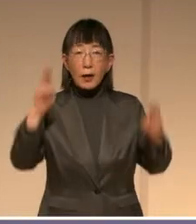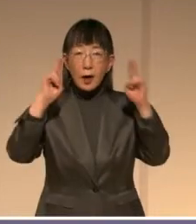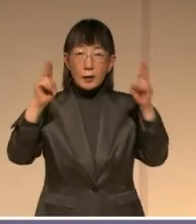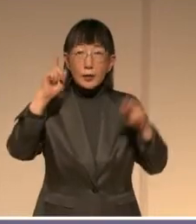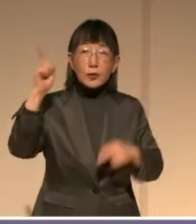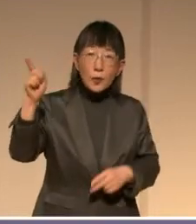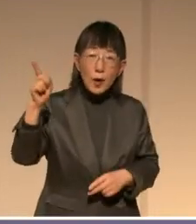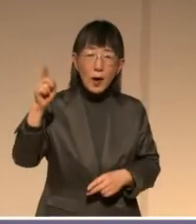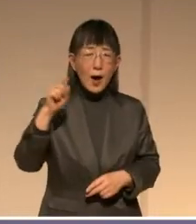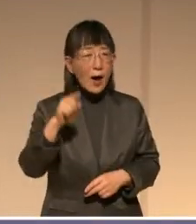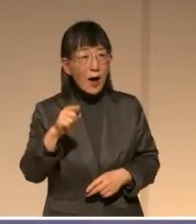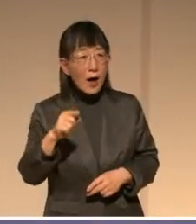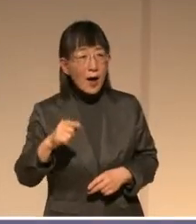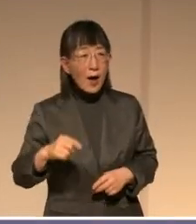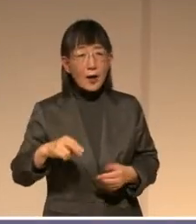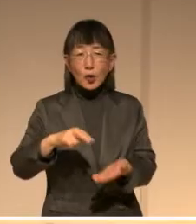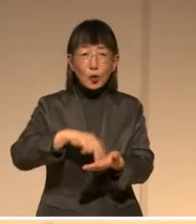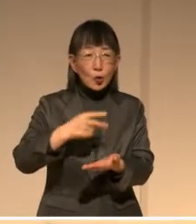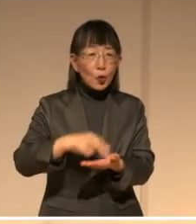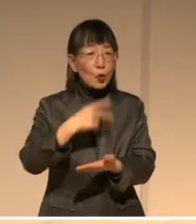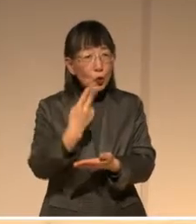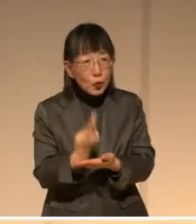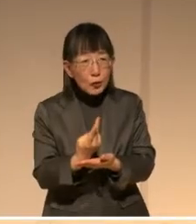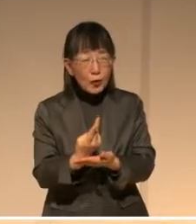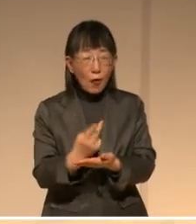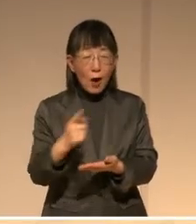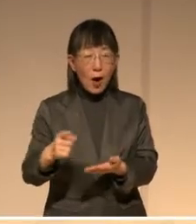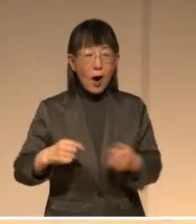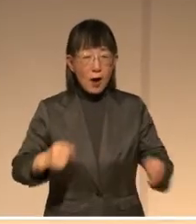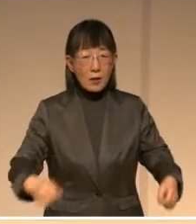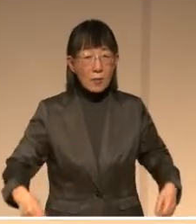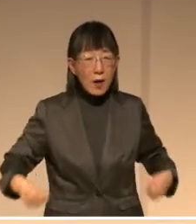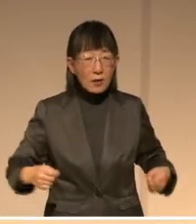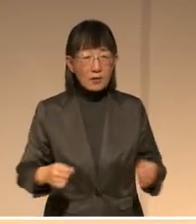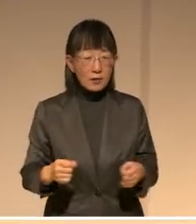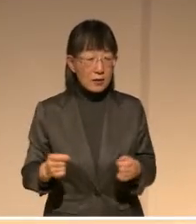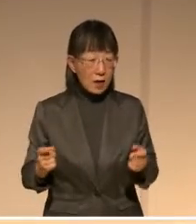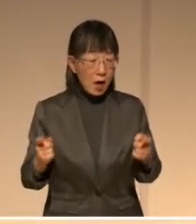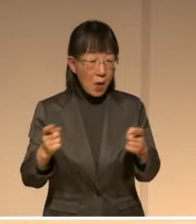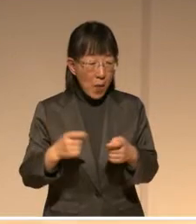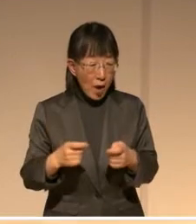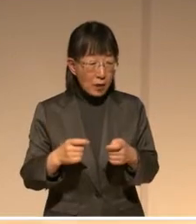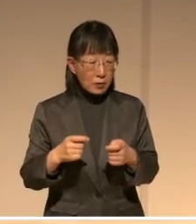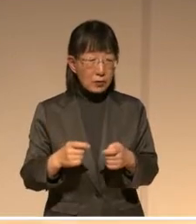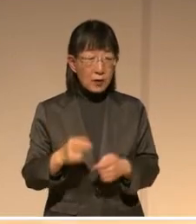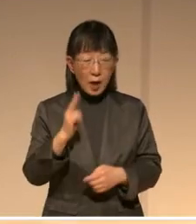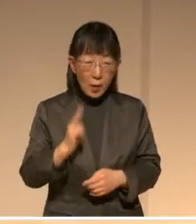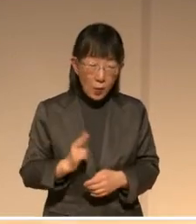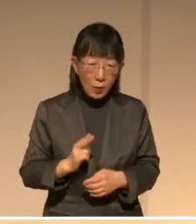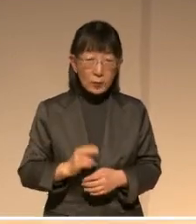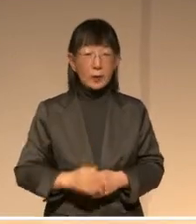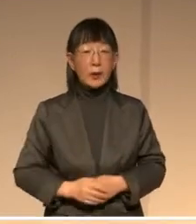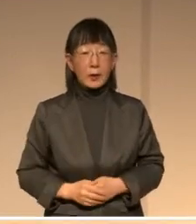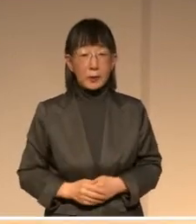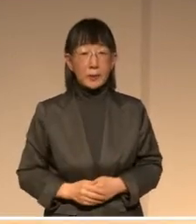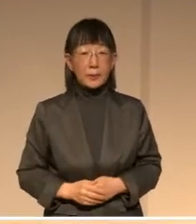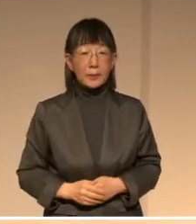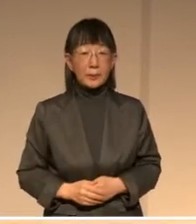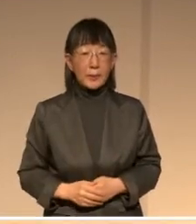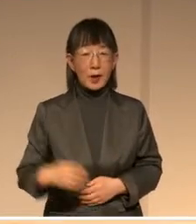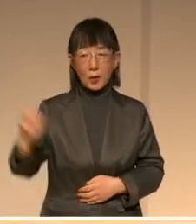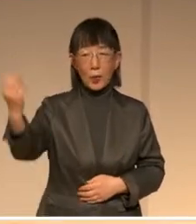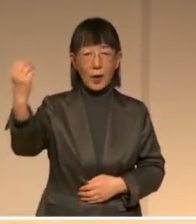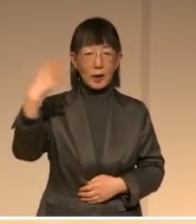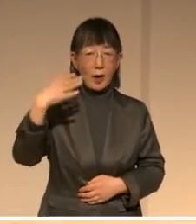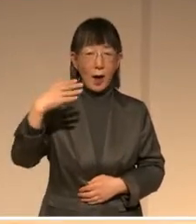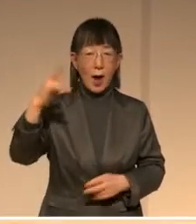そうなここに逆立ちますけど曲がるかもなぁ折れるかもなあみたいなのは言われて名からし